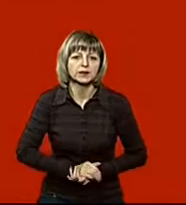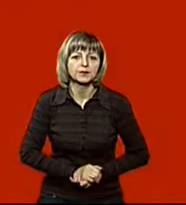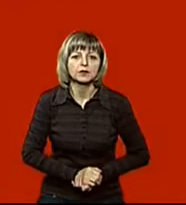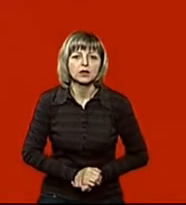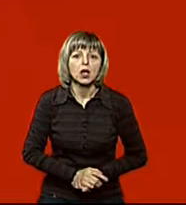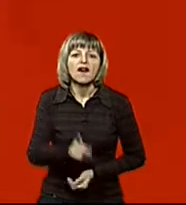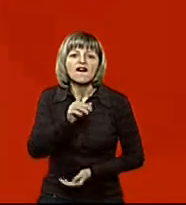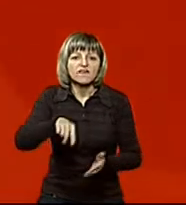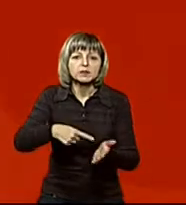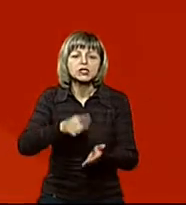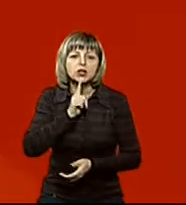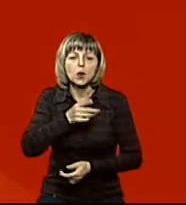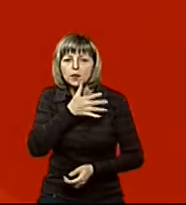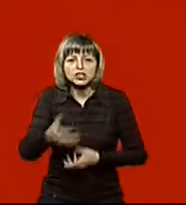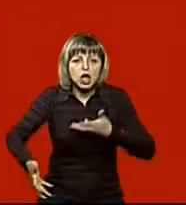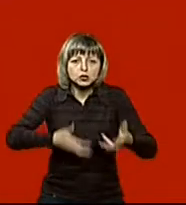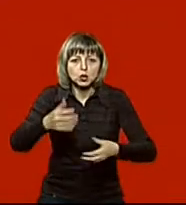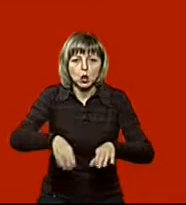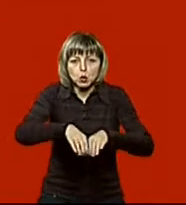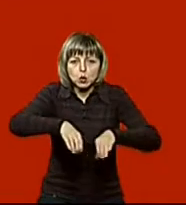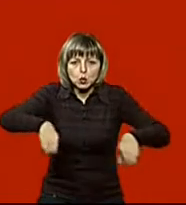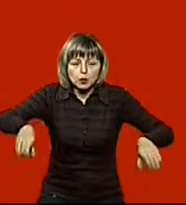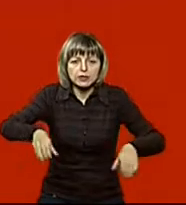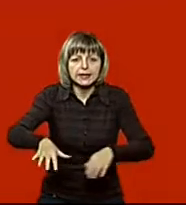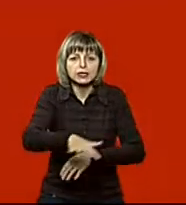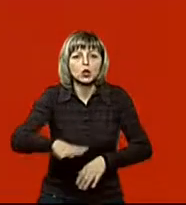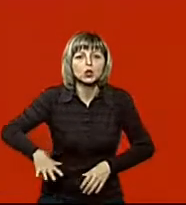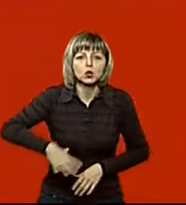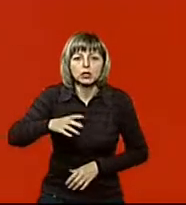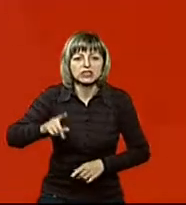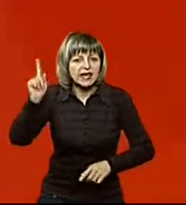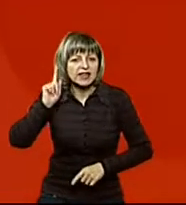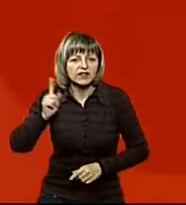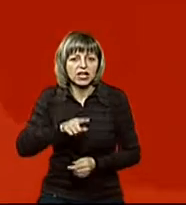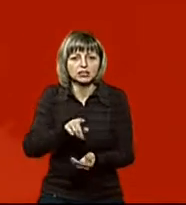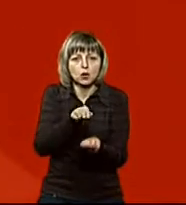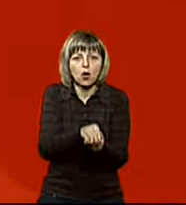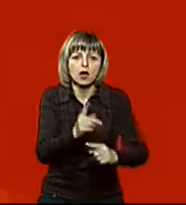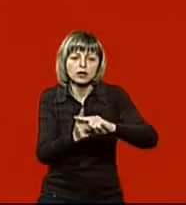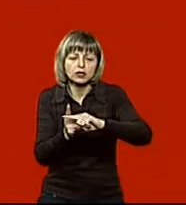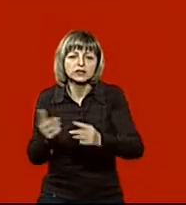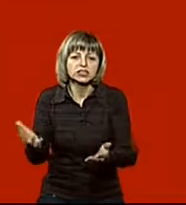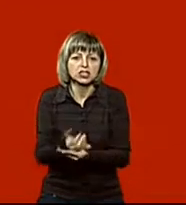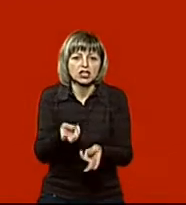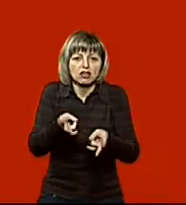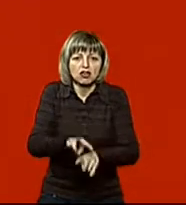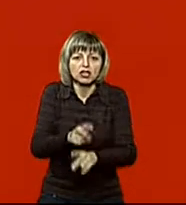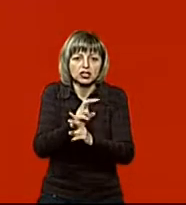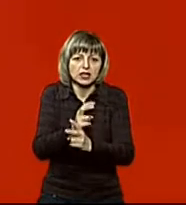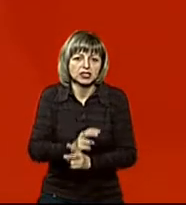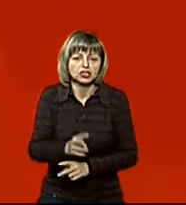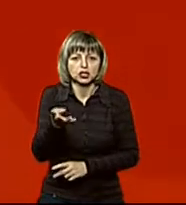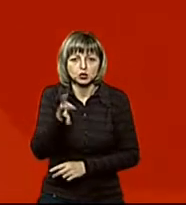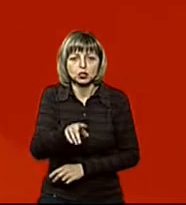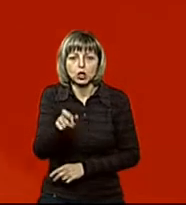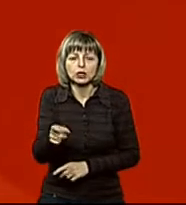У Горохові під час розкопок трубопроводу на території колишнього єврейського кладовища знайшли рештки 4 людей. Про